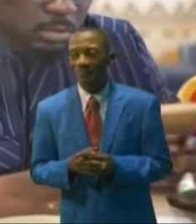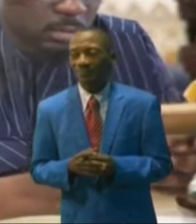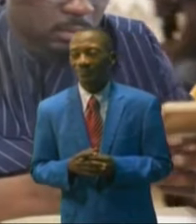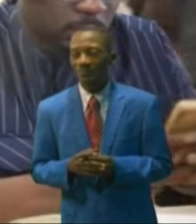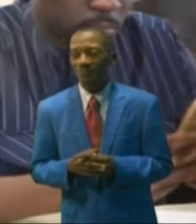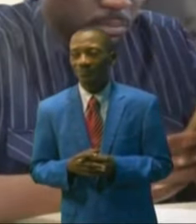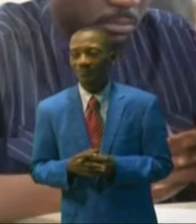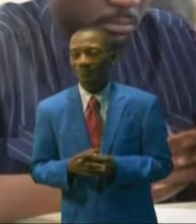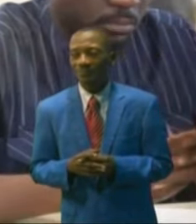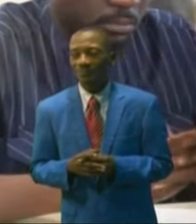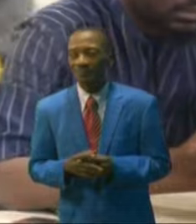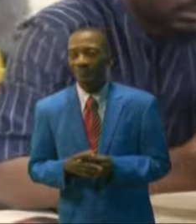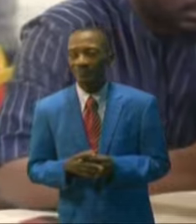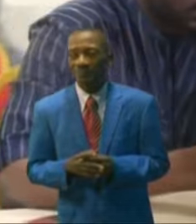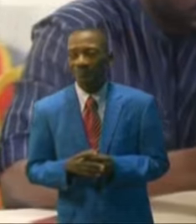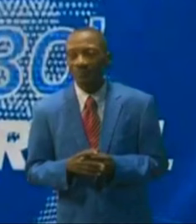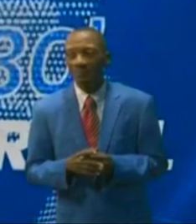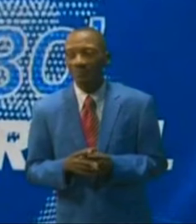30 août